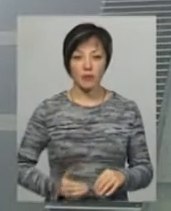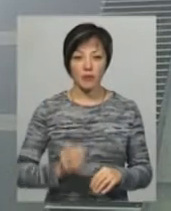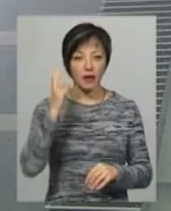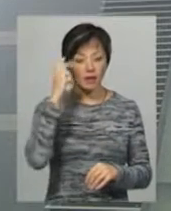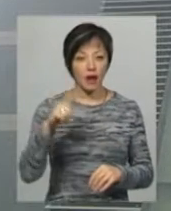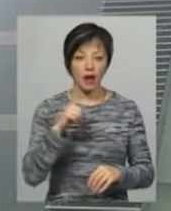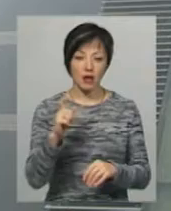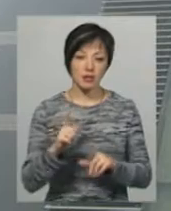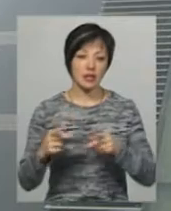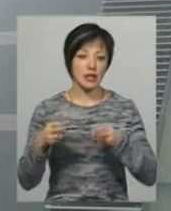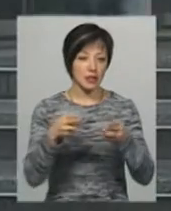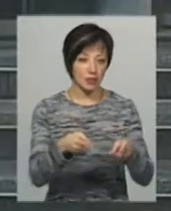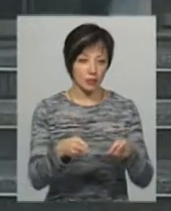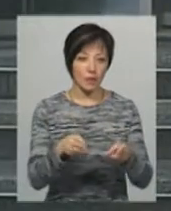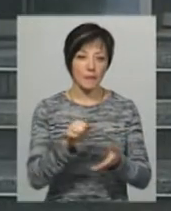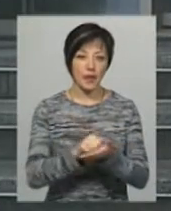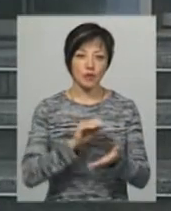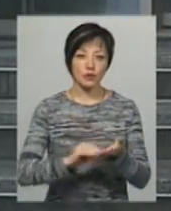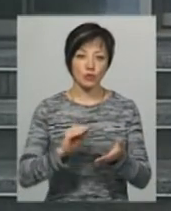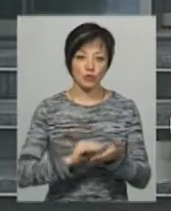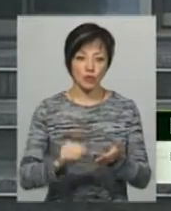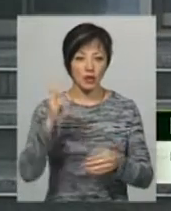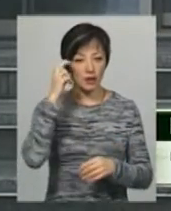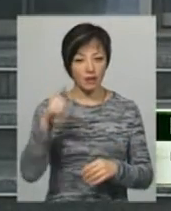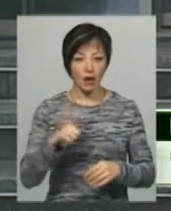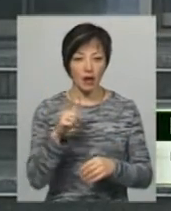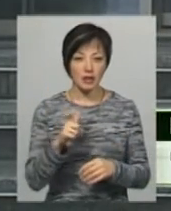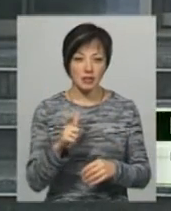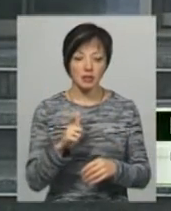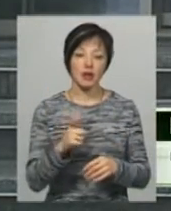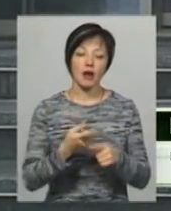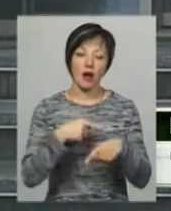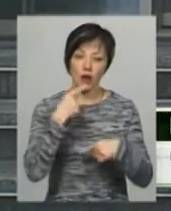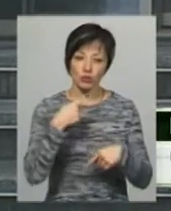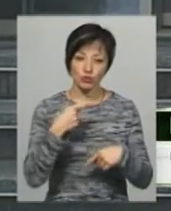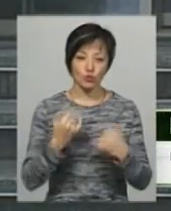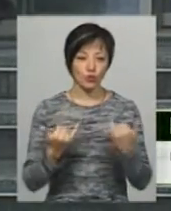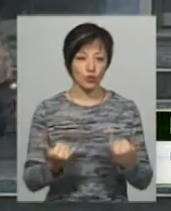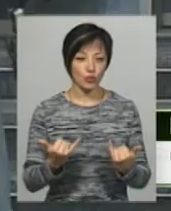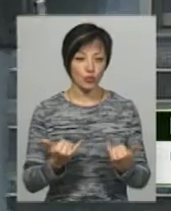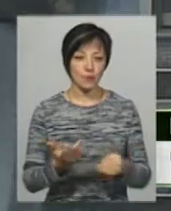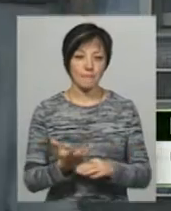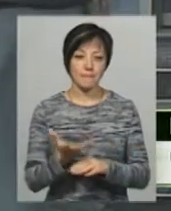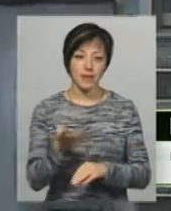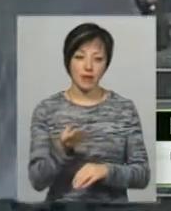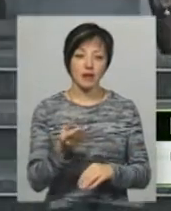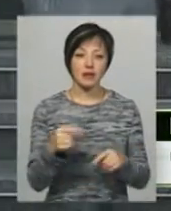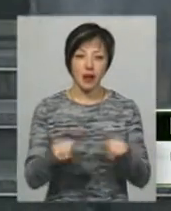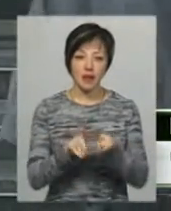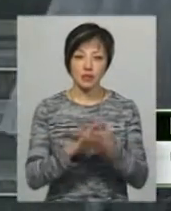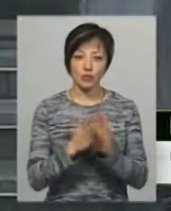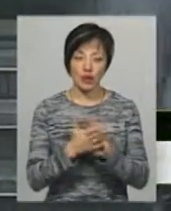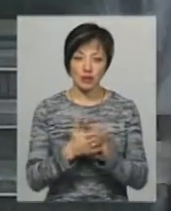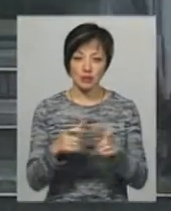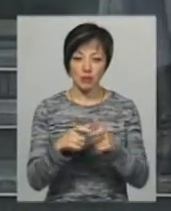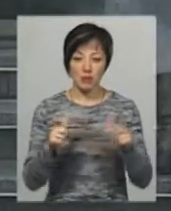«Київгаз». Їдемо туди. У прес-службі компанії «Київгаз» та «Київгаз Енерджі» кажуть, сьогодні прокоментувати ситуацію, що склалася з